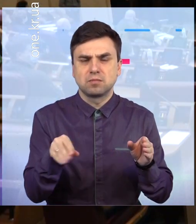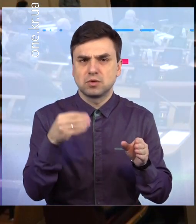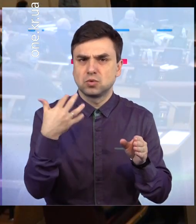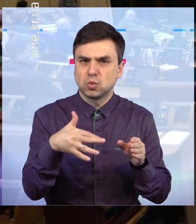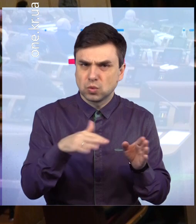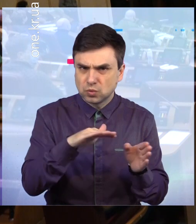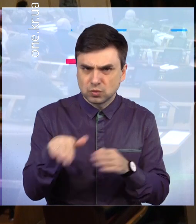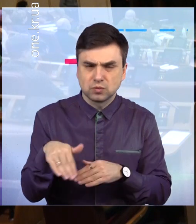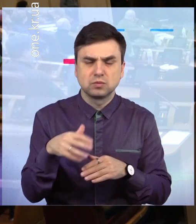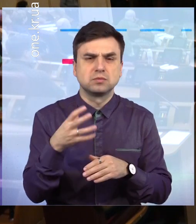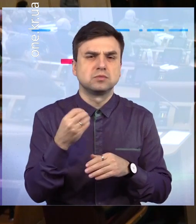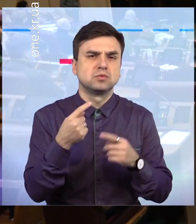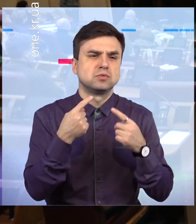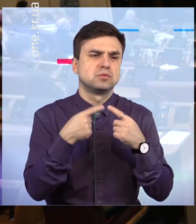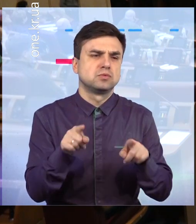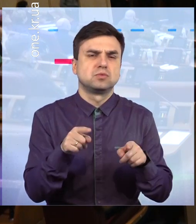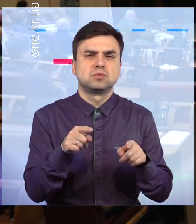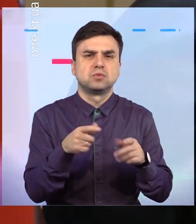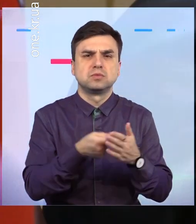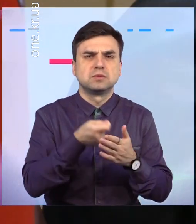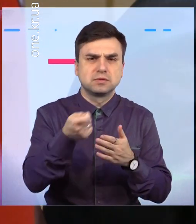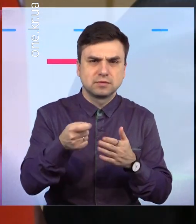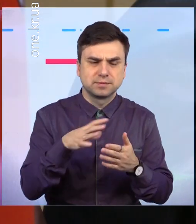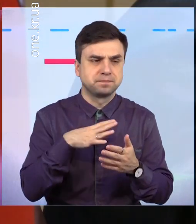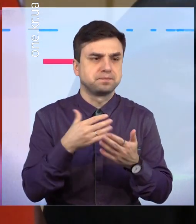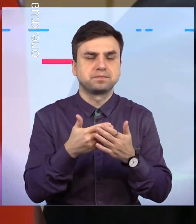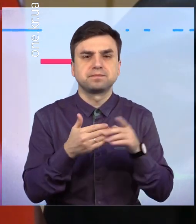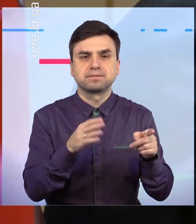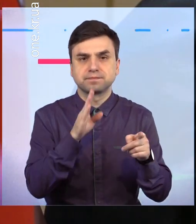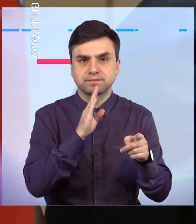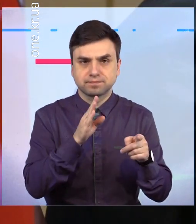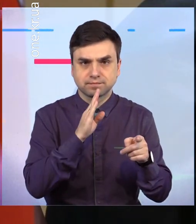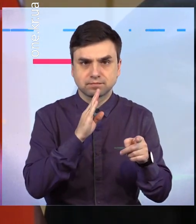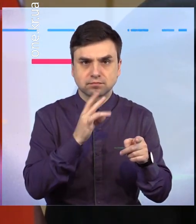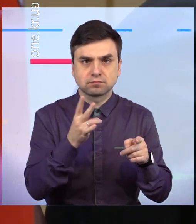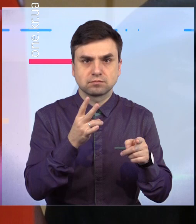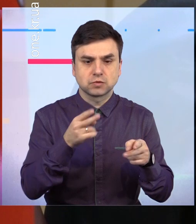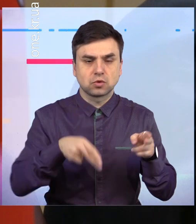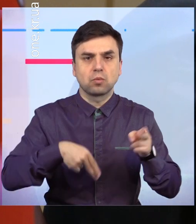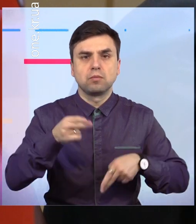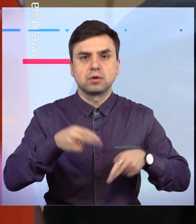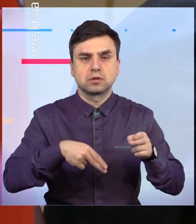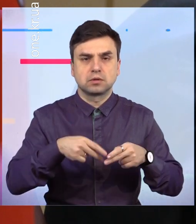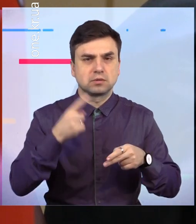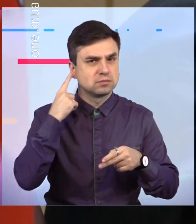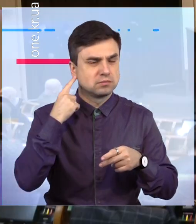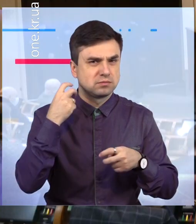реорганізацію гімназії номер 33, виділення матеріальної допомоги дівчинці, котрі мають зробити коштовну операцію на органах слуху та інші.